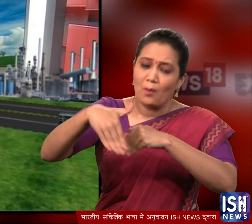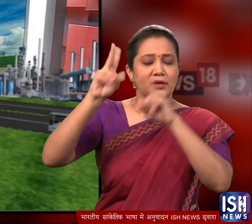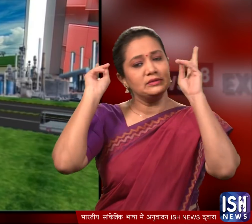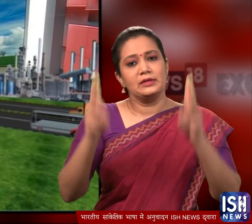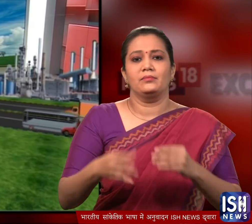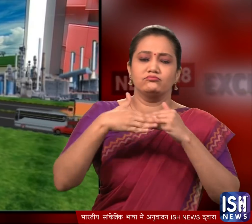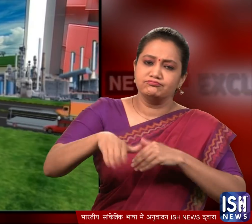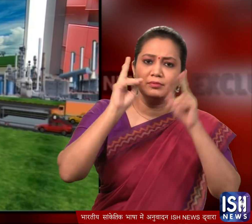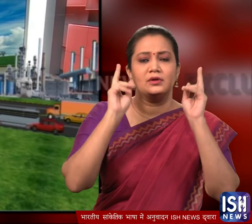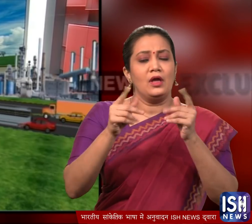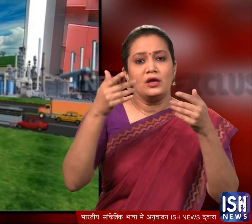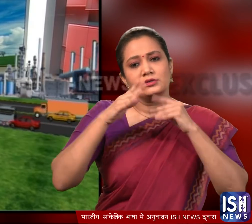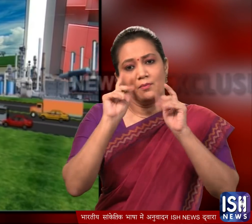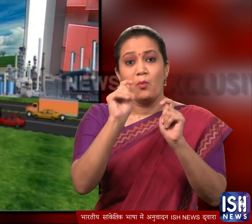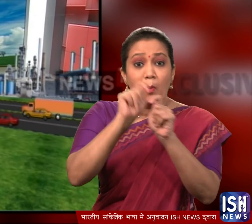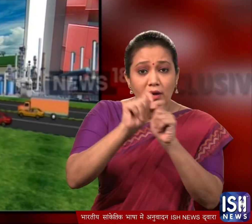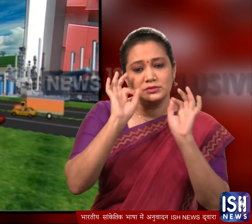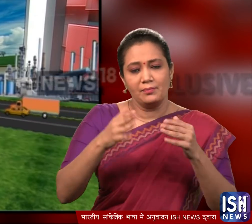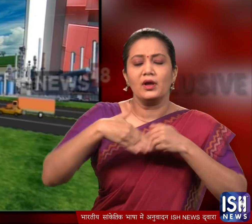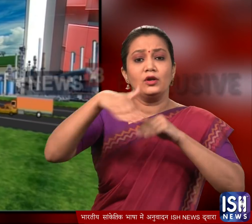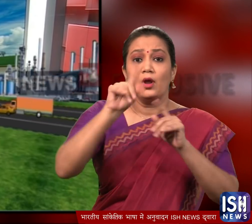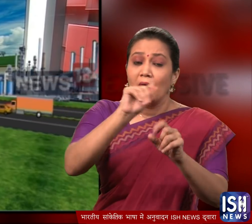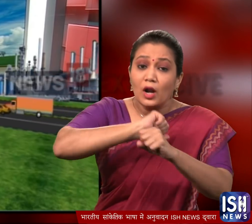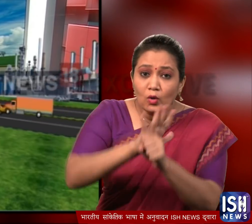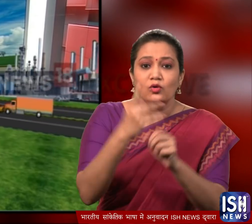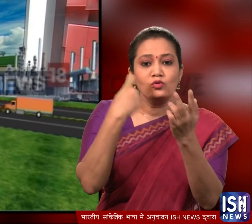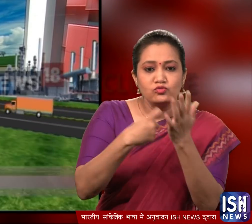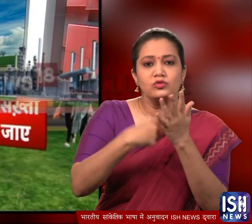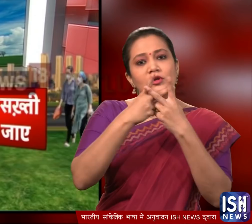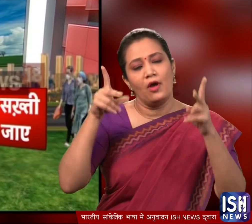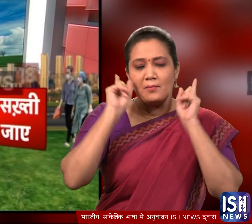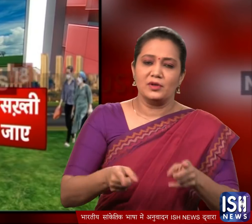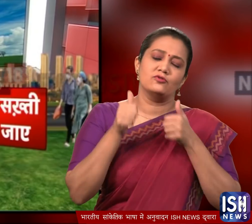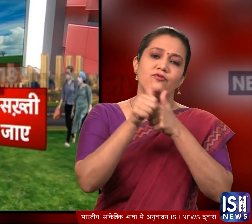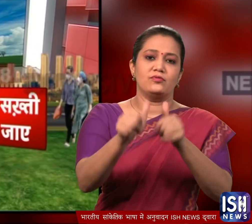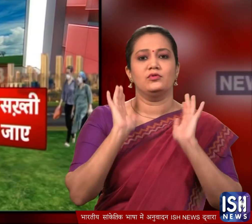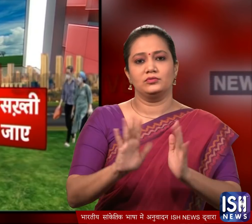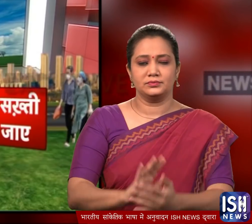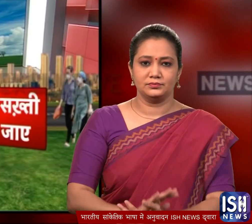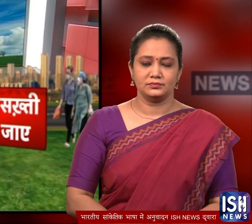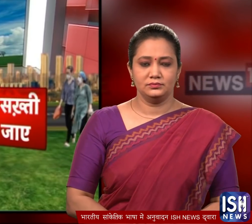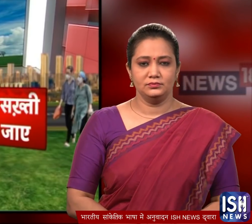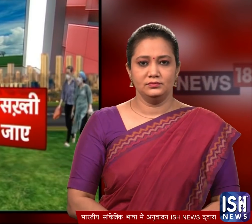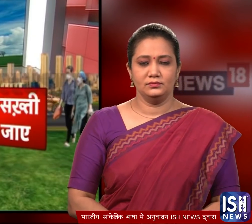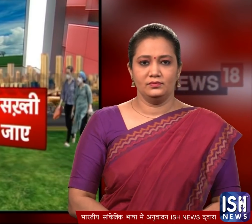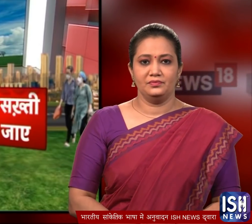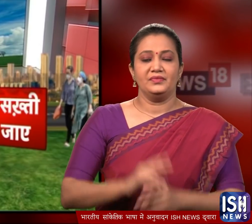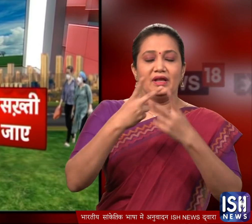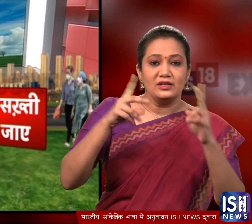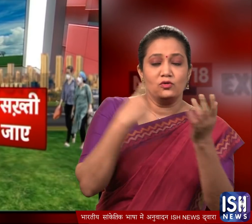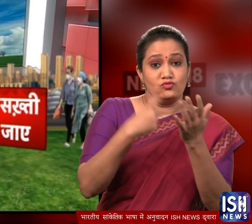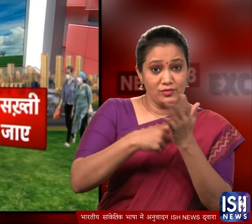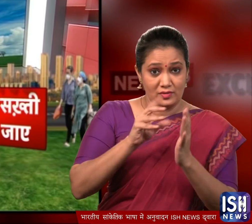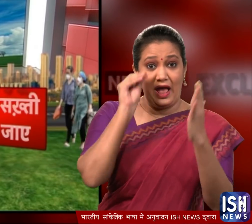की इजाजत दी गई थी उन्हें काम जारी रखने की इजाजत होगी, लेकिन कोरोना से जुड़े दिशा निर्देशों को सभी को सख्ती से पालन करना होगा।